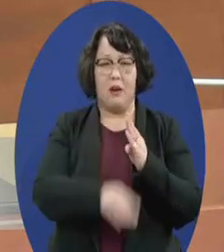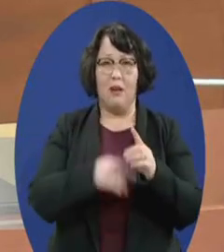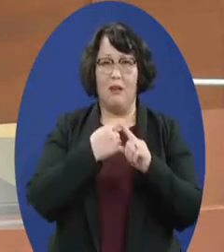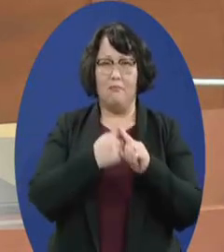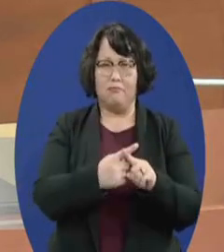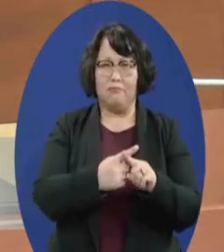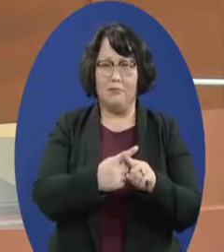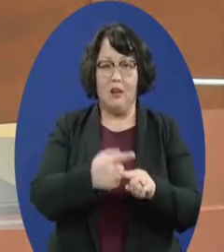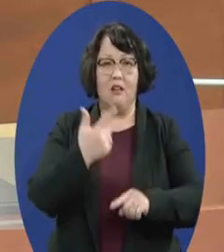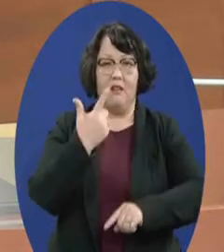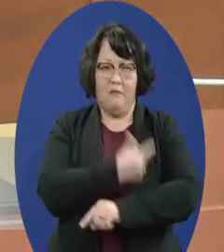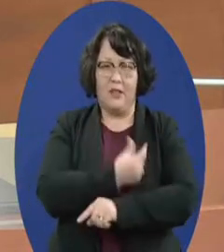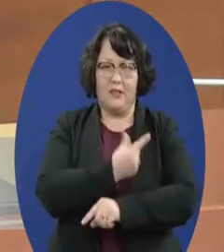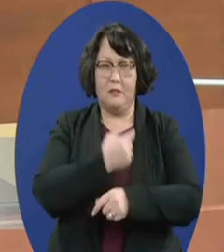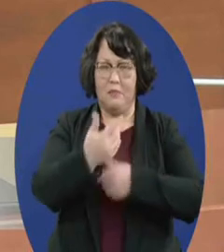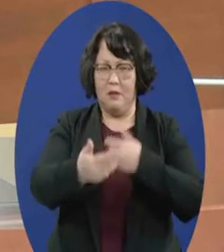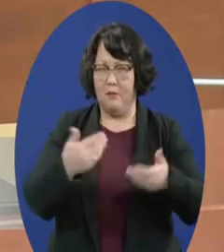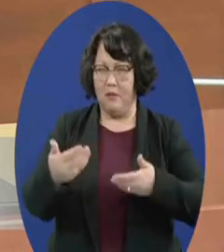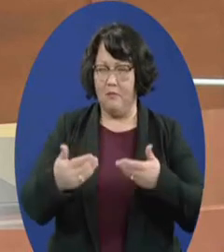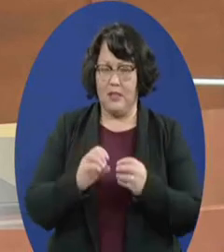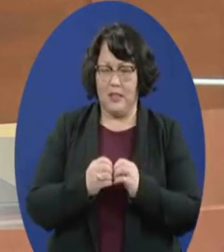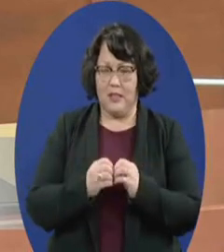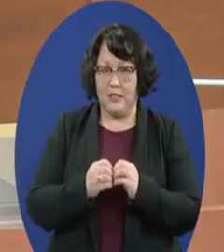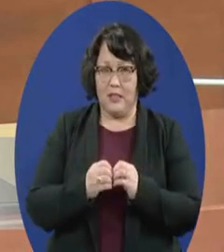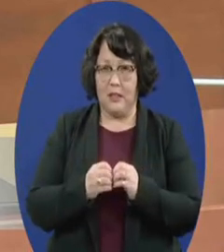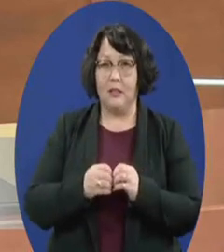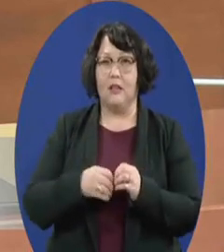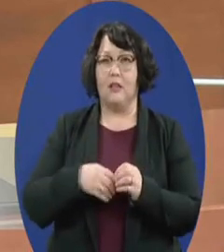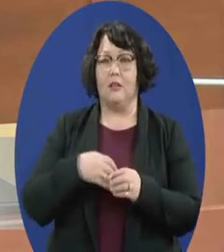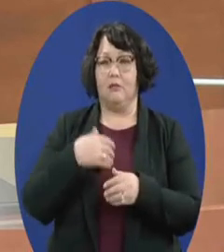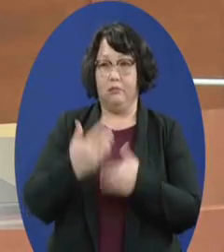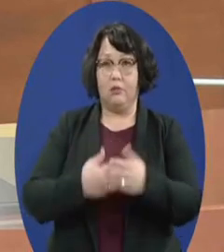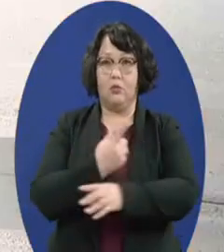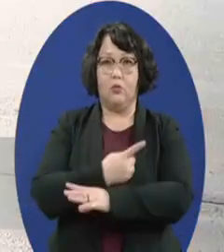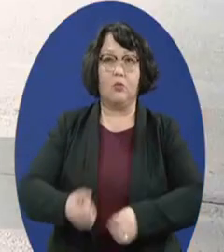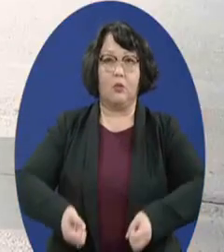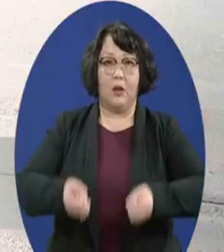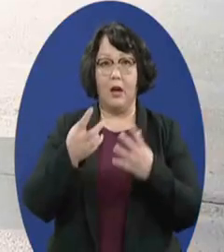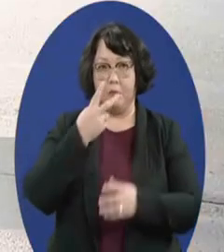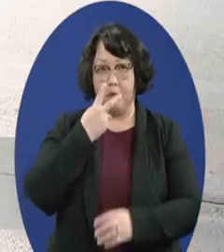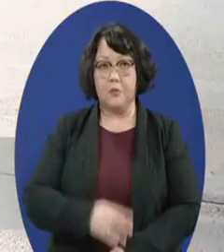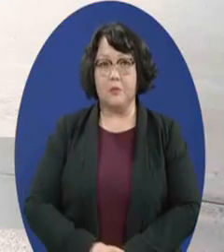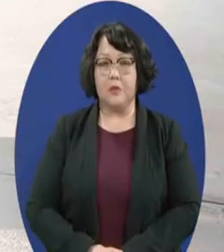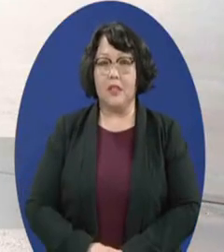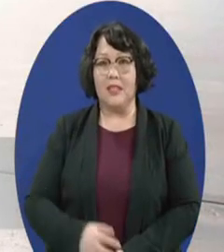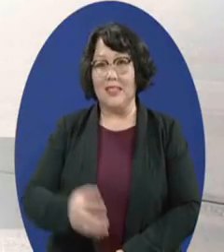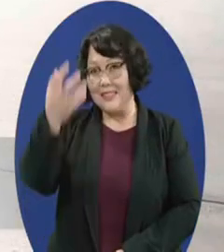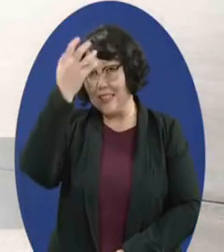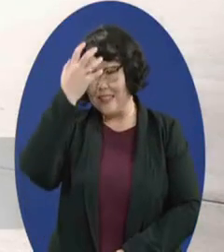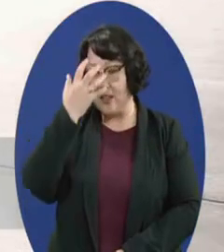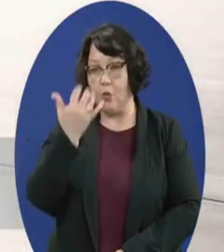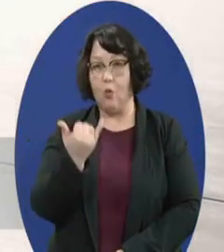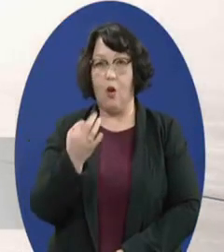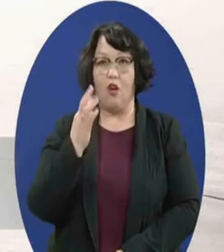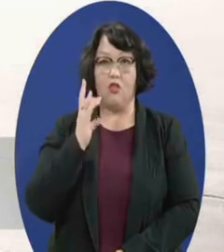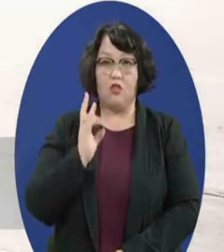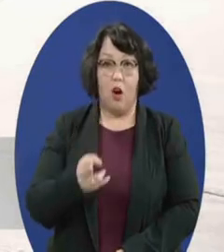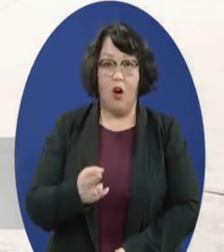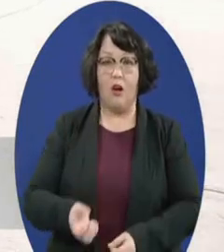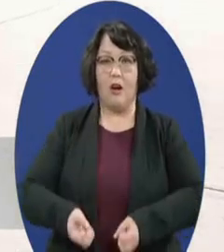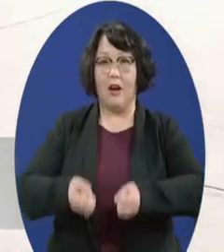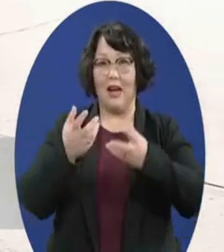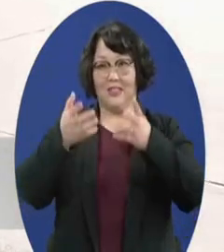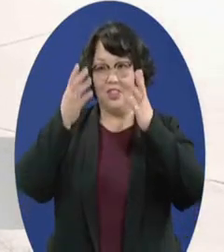мөжлсны үндсэн дээр бидний энэ хийж байгаа энэ тархлаажуулалт маань бас үр дүнгээ өгнө. Засгийн газар болон улсын онцгой